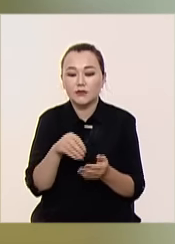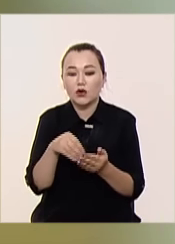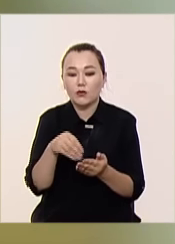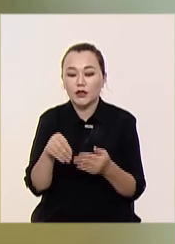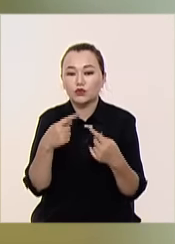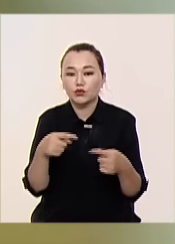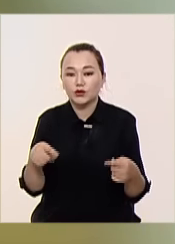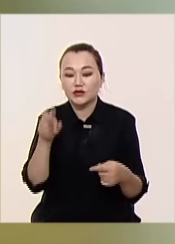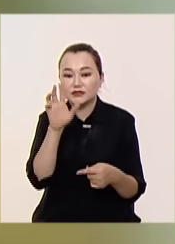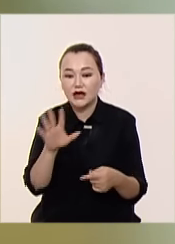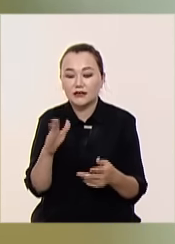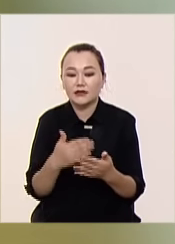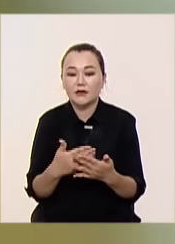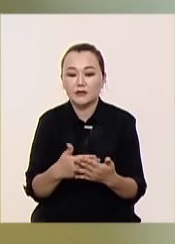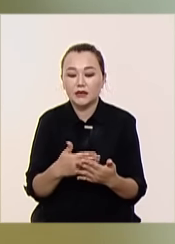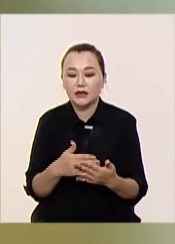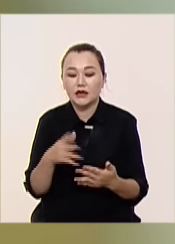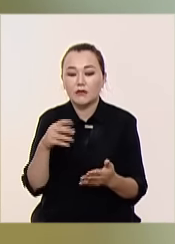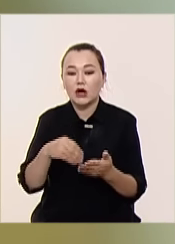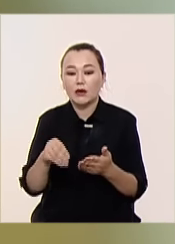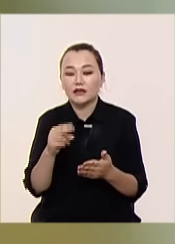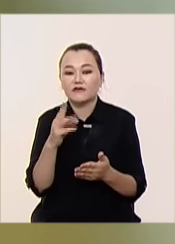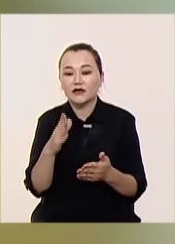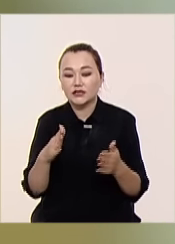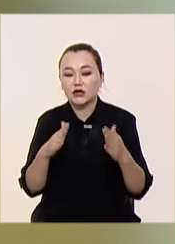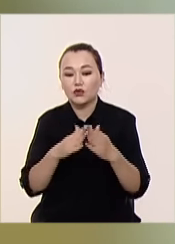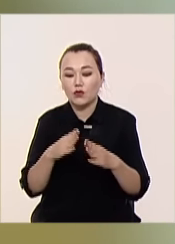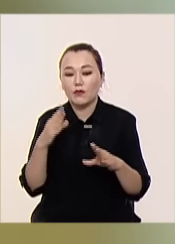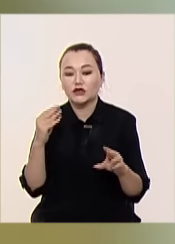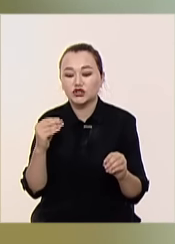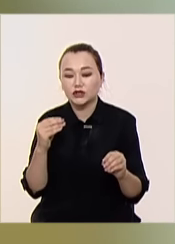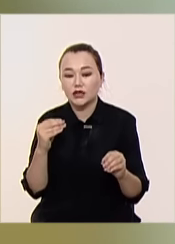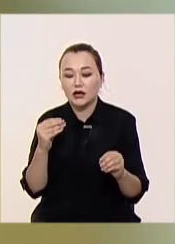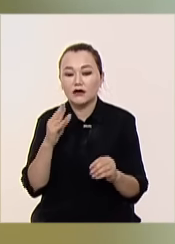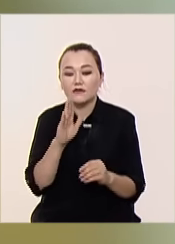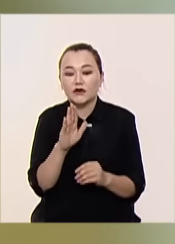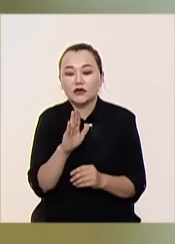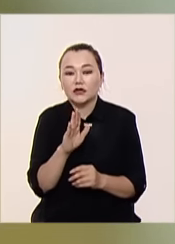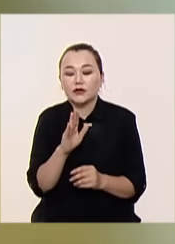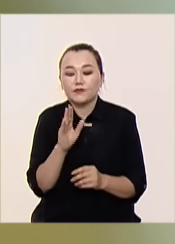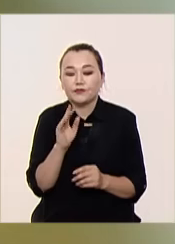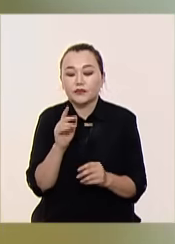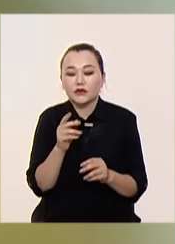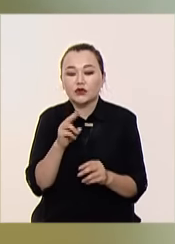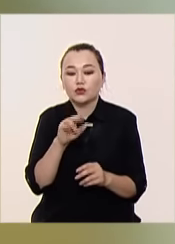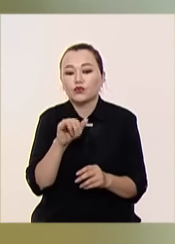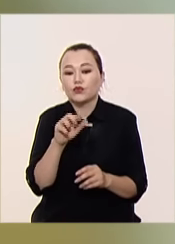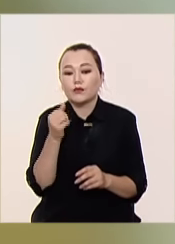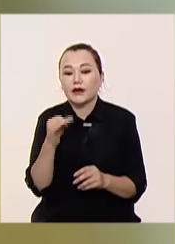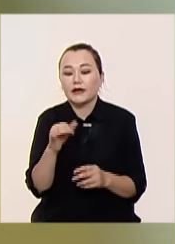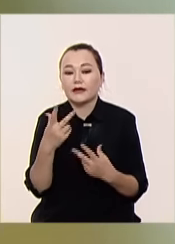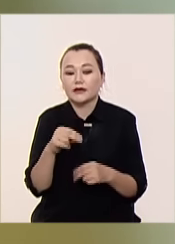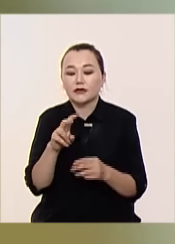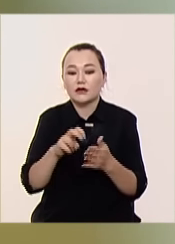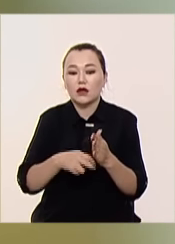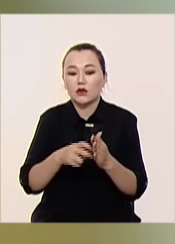других странах. Например, они покупают квартиры, имущество, автомобили в том же самом Дубае, где